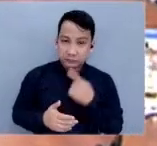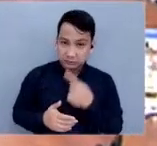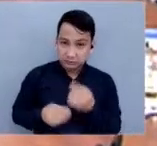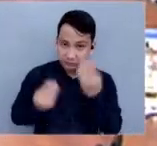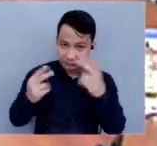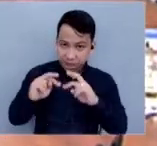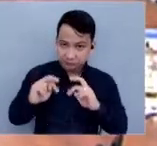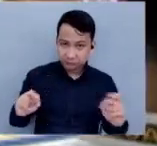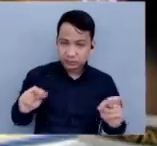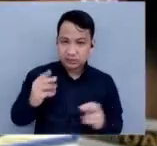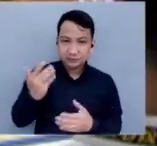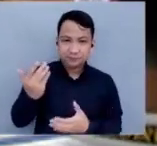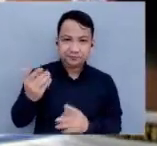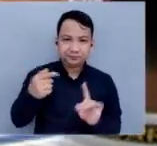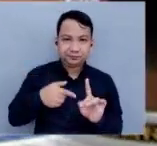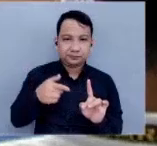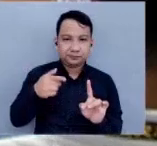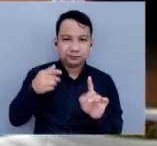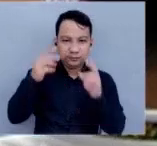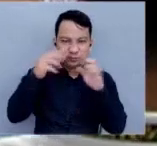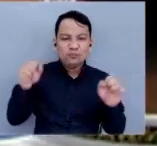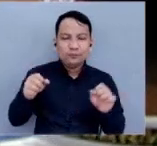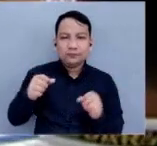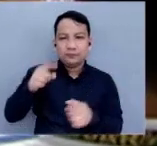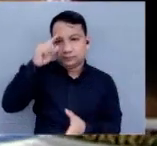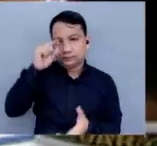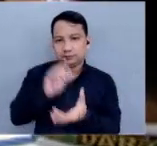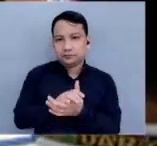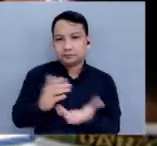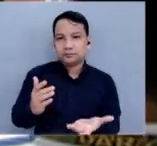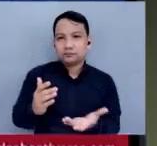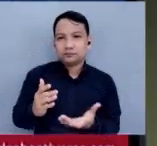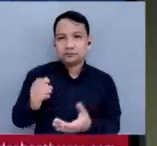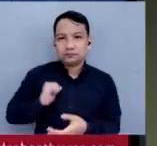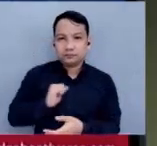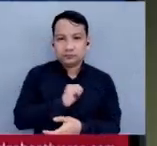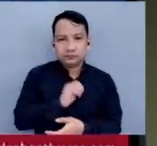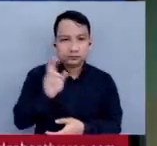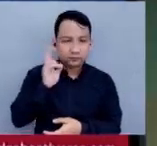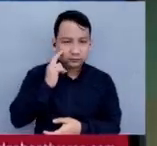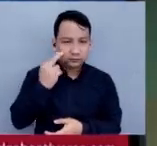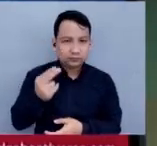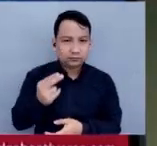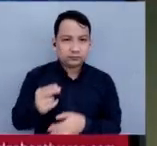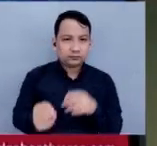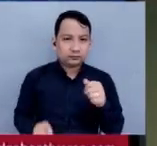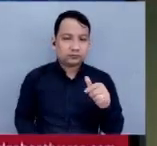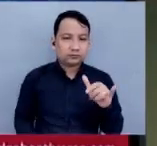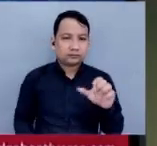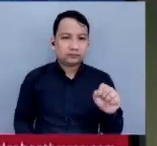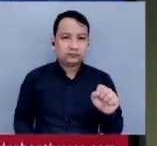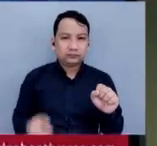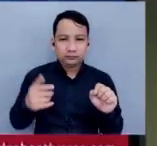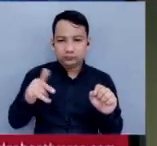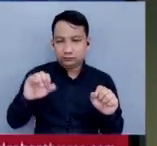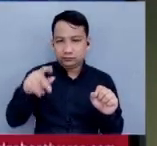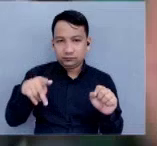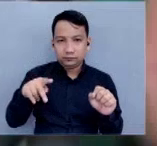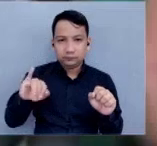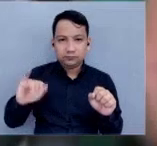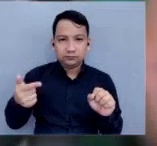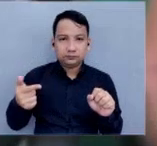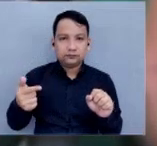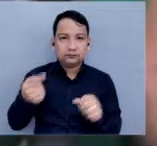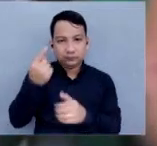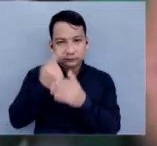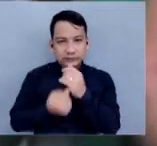sa pagkataon ng alkalde, mas naniniwala ngayon si Senador Risa Ontiveros na si Alice Guo at Guo Huaping ay iisa.